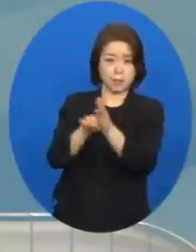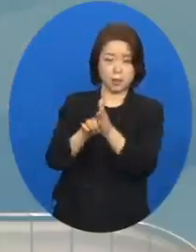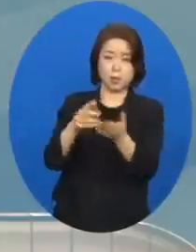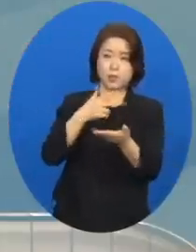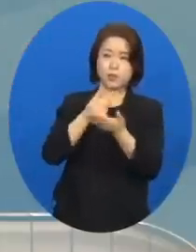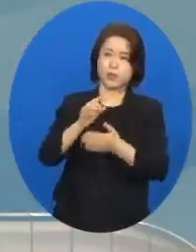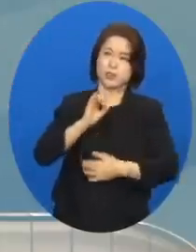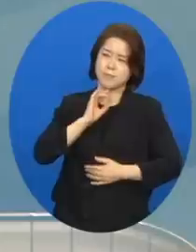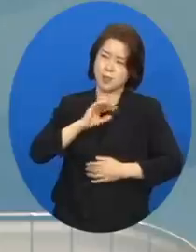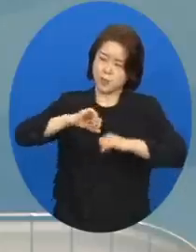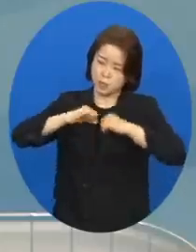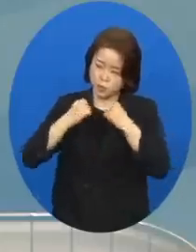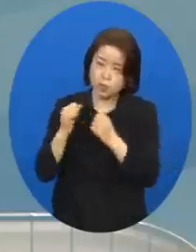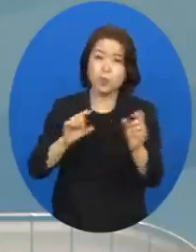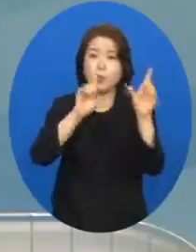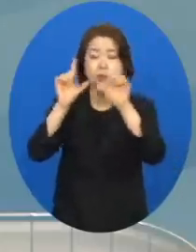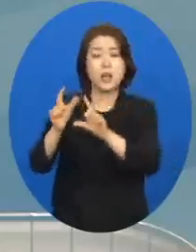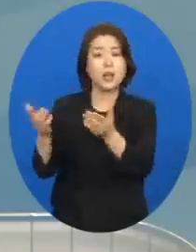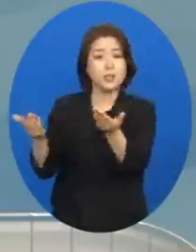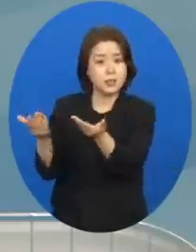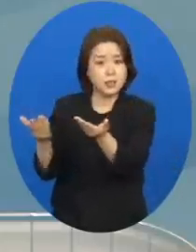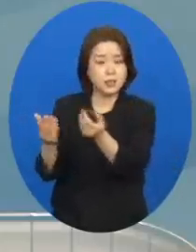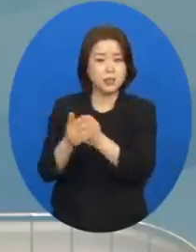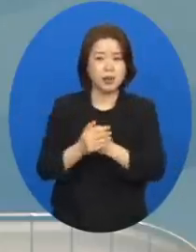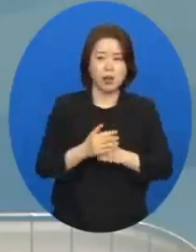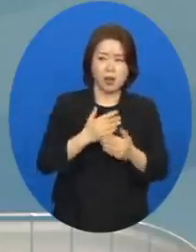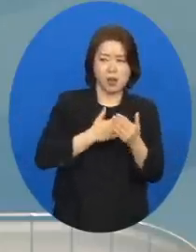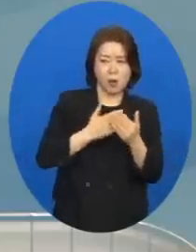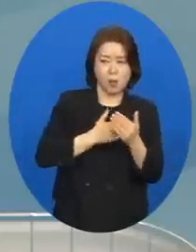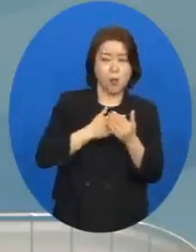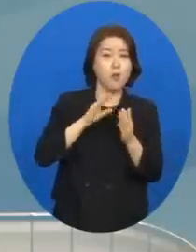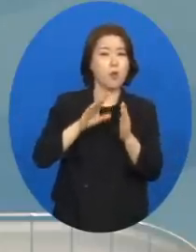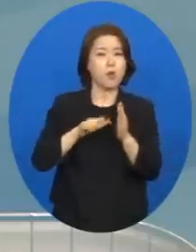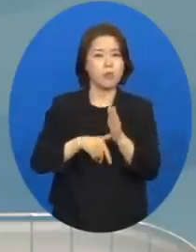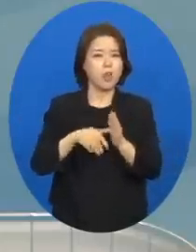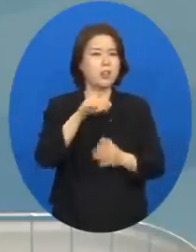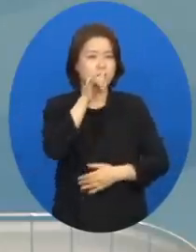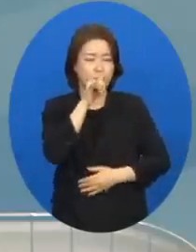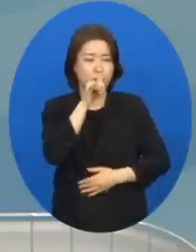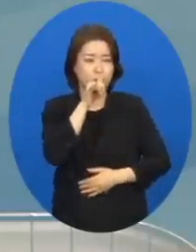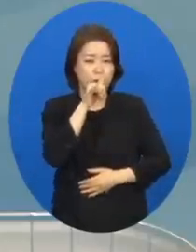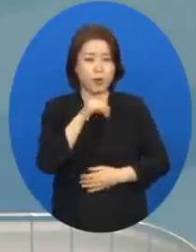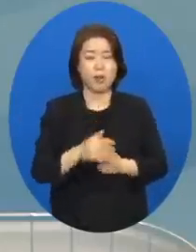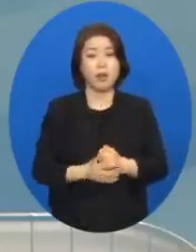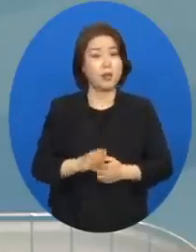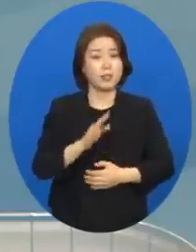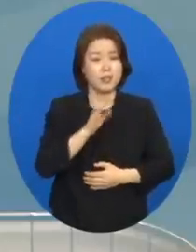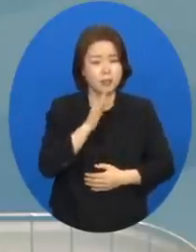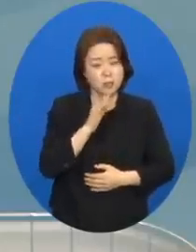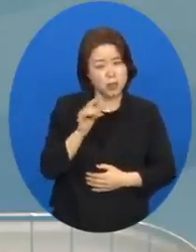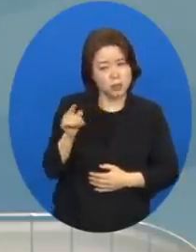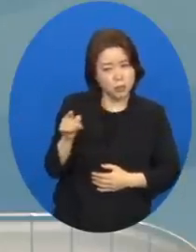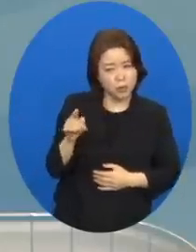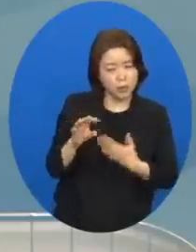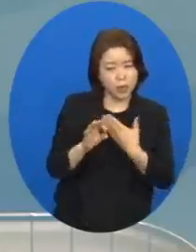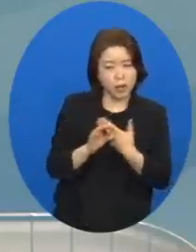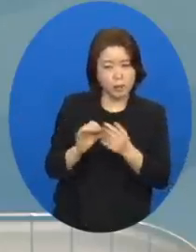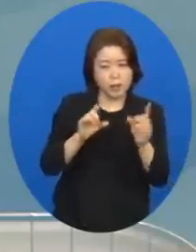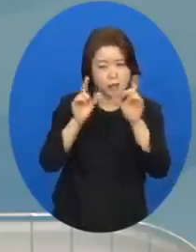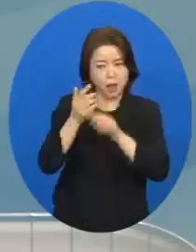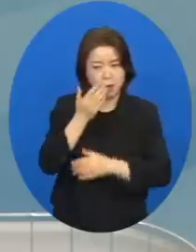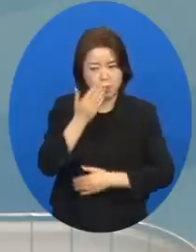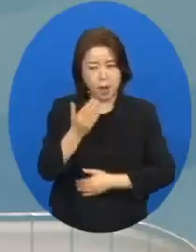주님께만 순종하고 사는 일이 두려움이 들 때가 있습니다. 정말 그렇게 하면 살 수